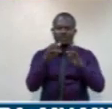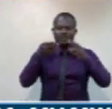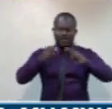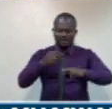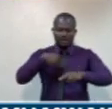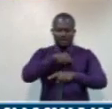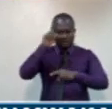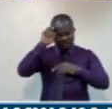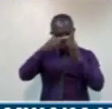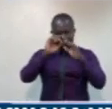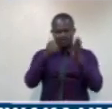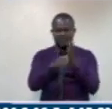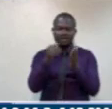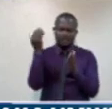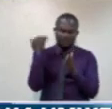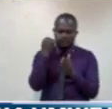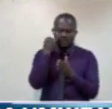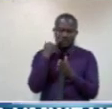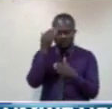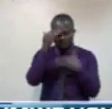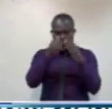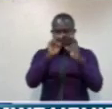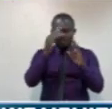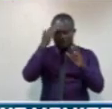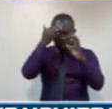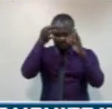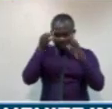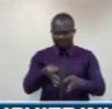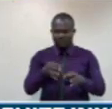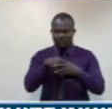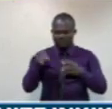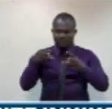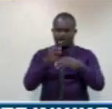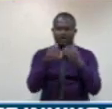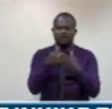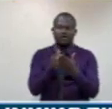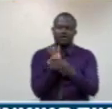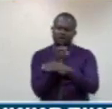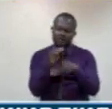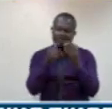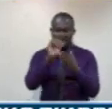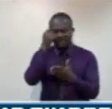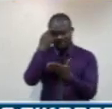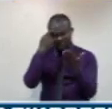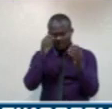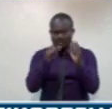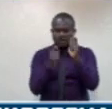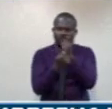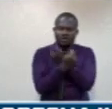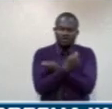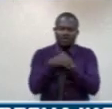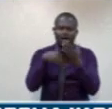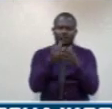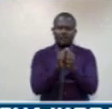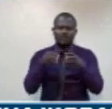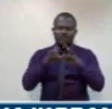ko byo byari ikibazo gikomeye, kuko no kugira ngo ufate ingamba n'uburyo ugira inama leta ibyakosorwa ndetse